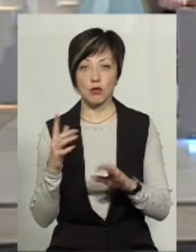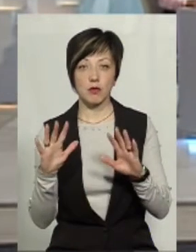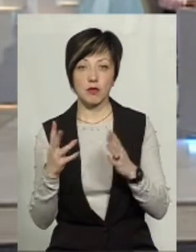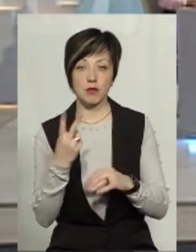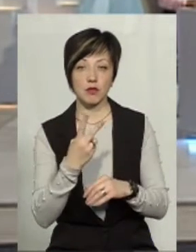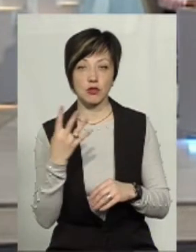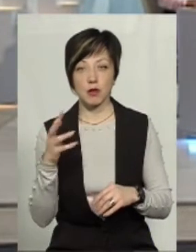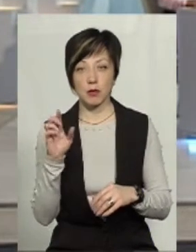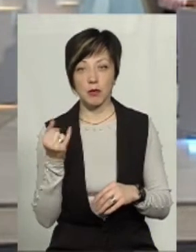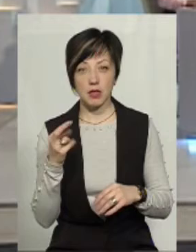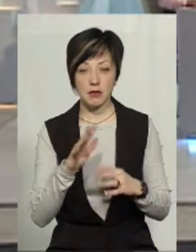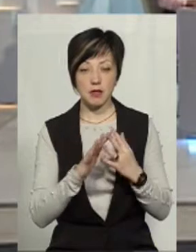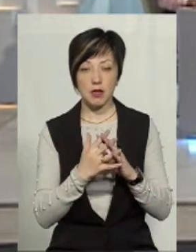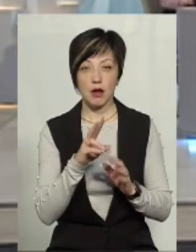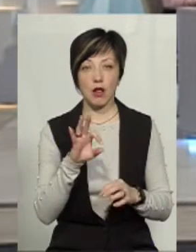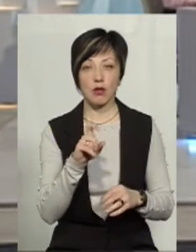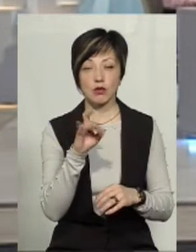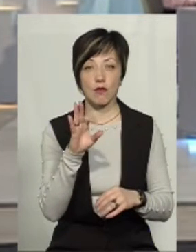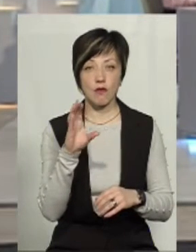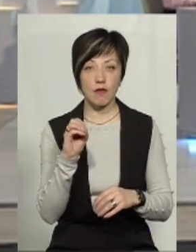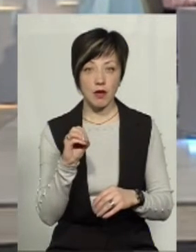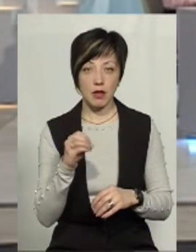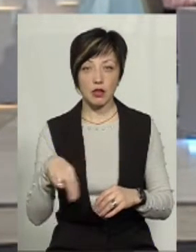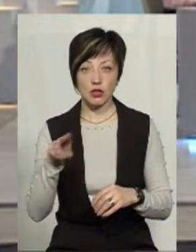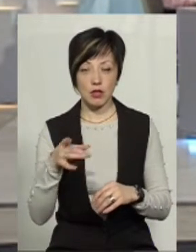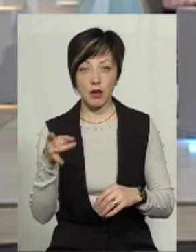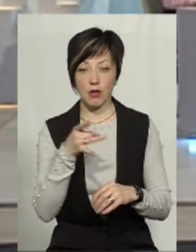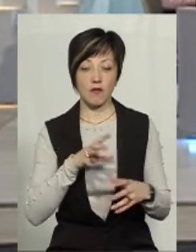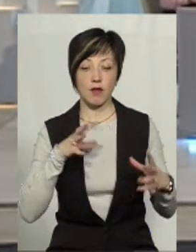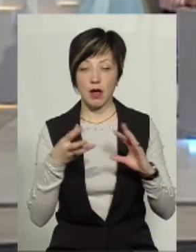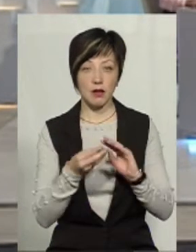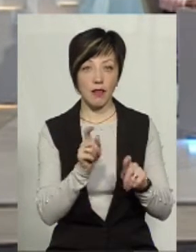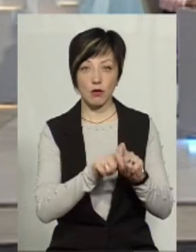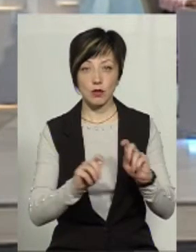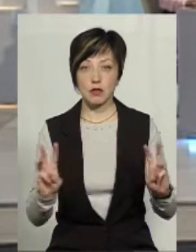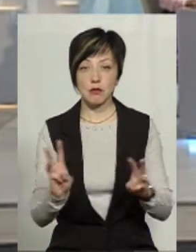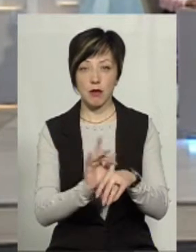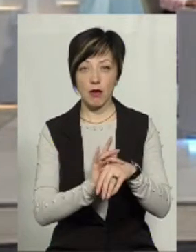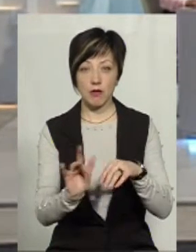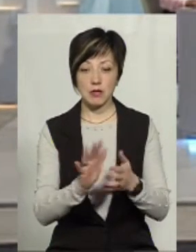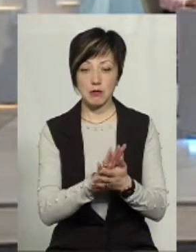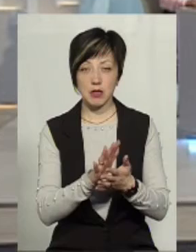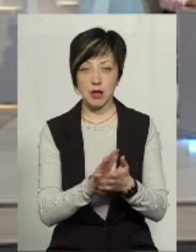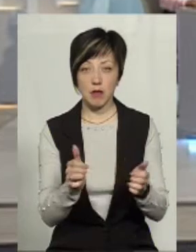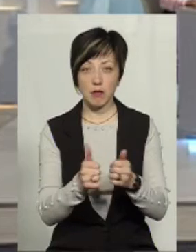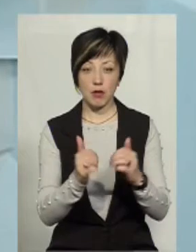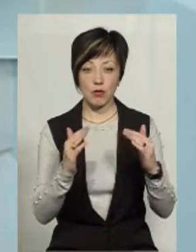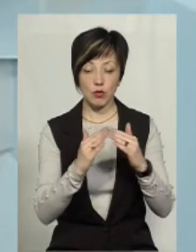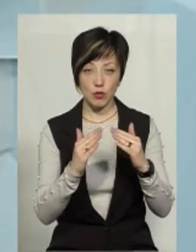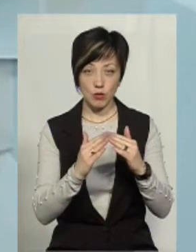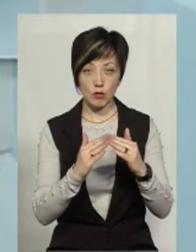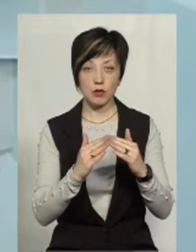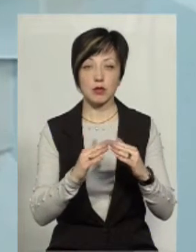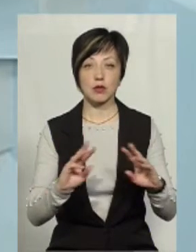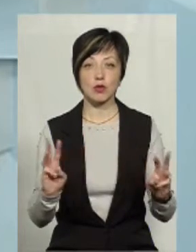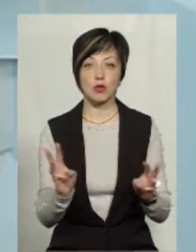випадку 24 березня в селі Лозове Дражнянського району внаслідок неконтрольованого спалювання сміття та рослинних